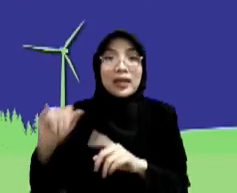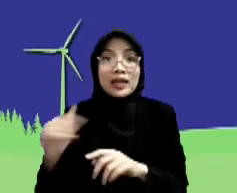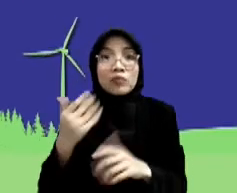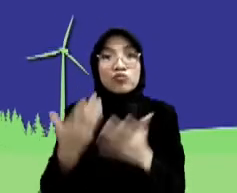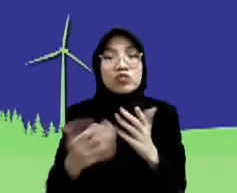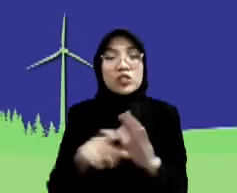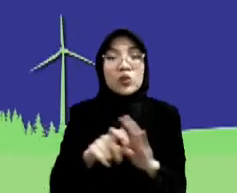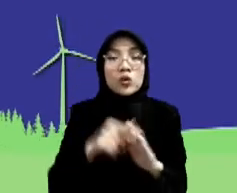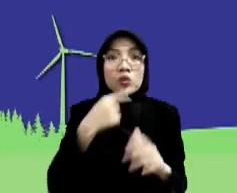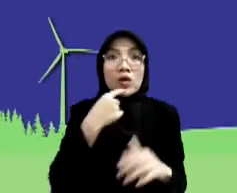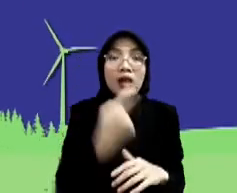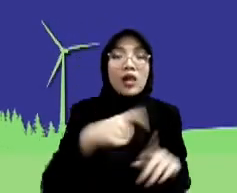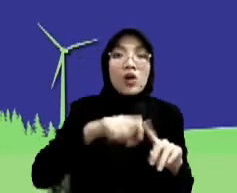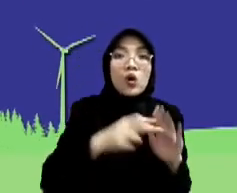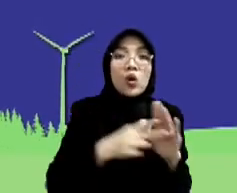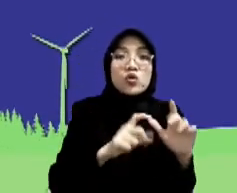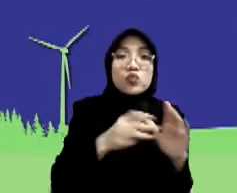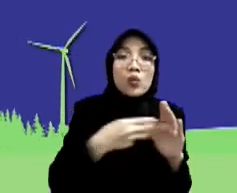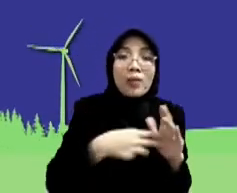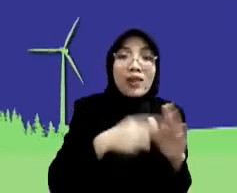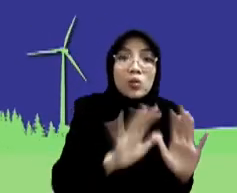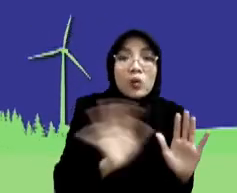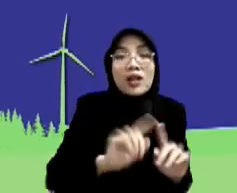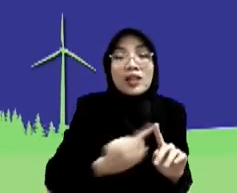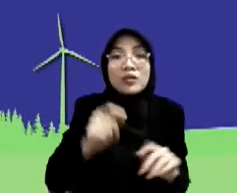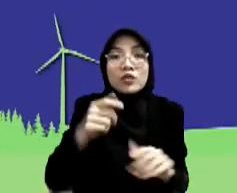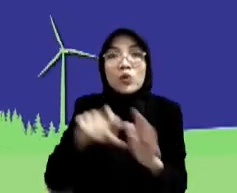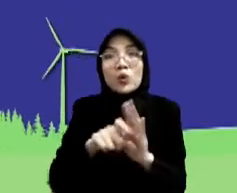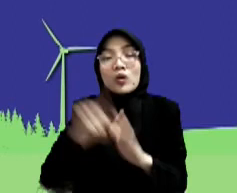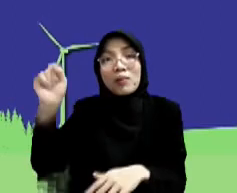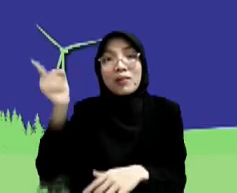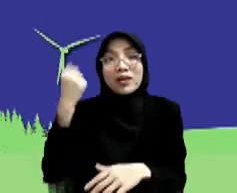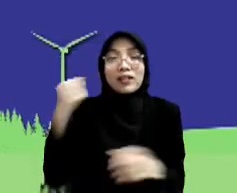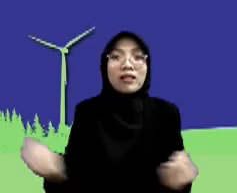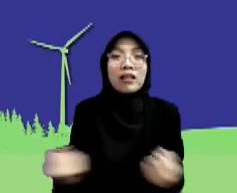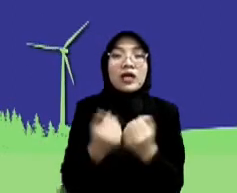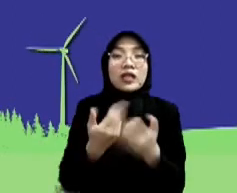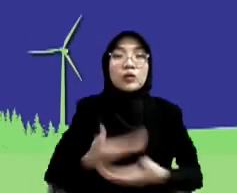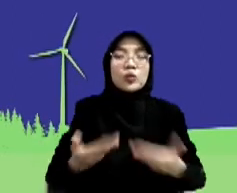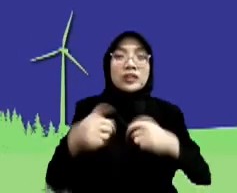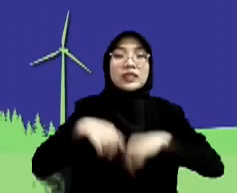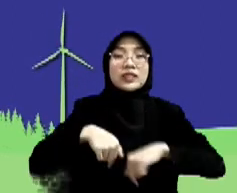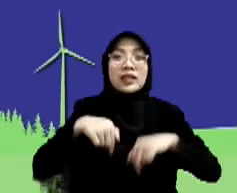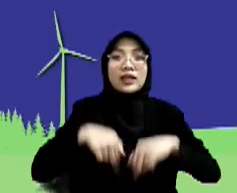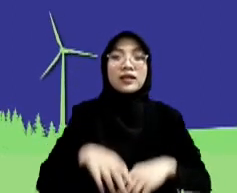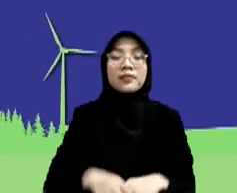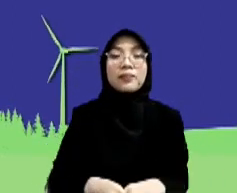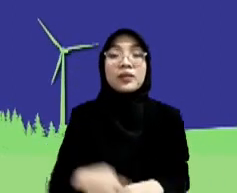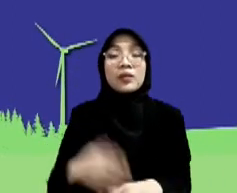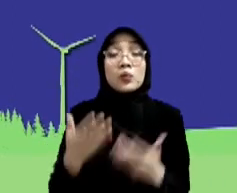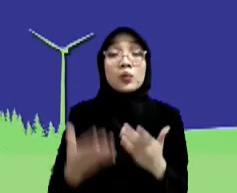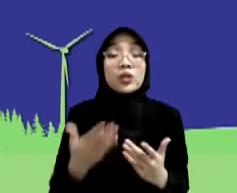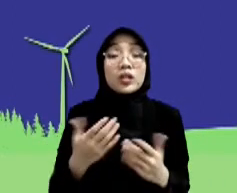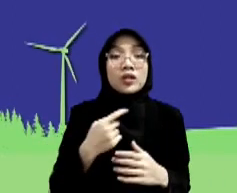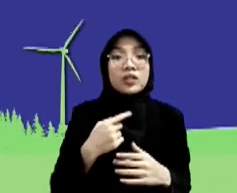eh di antaranya Juga misalnya siapa government terutama kalau kita ngelihat challenge-nya saat ini Eh kalau tadi Mungkin saya bilang bahwa jejak